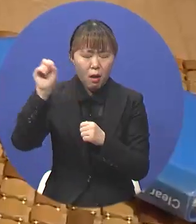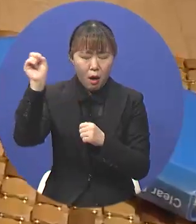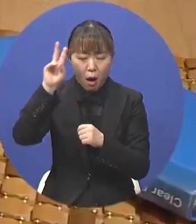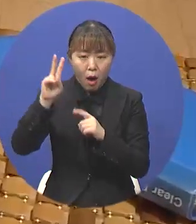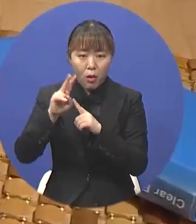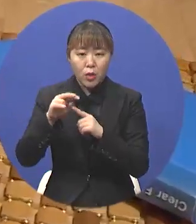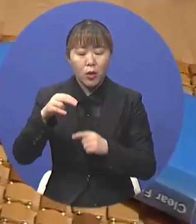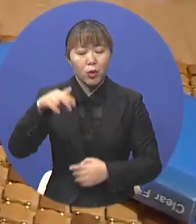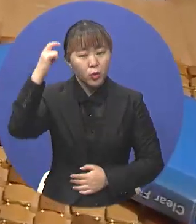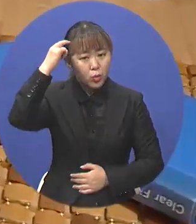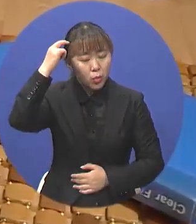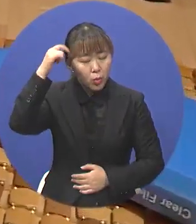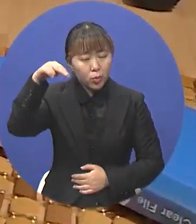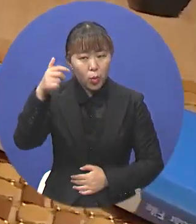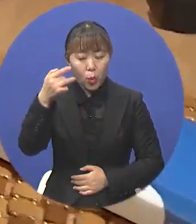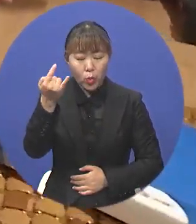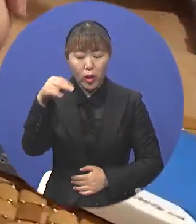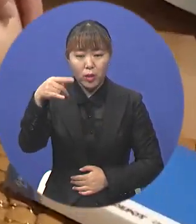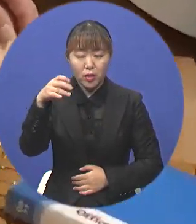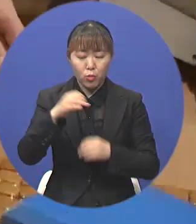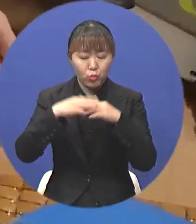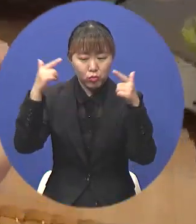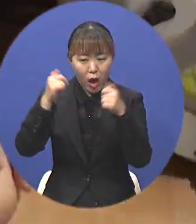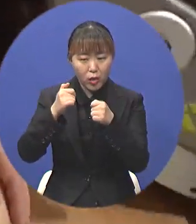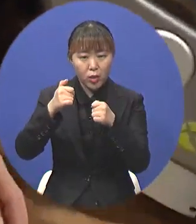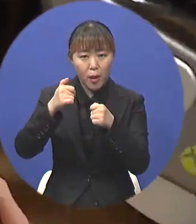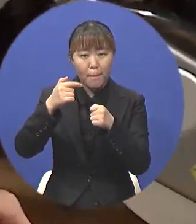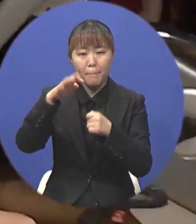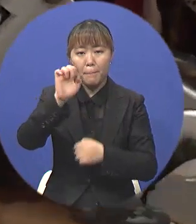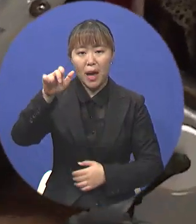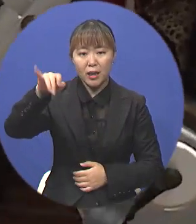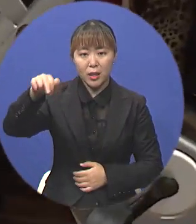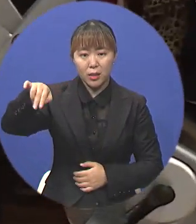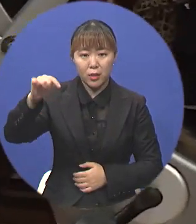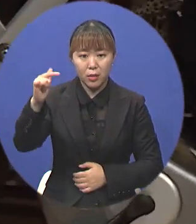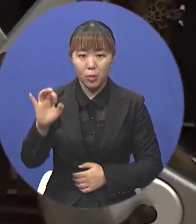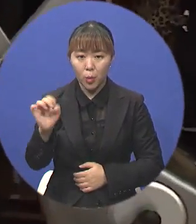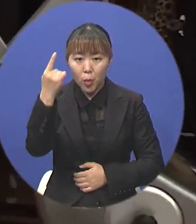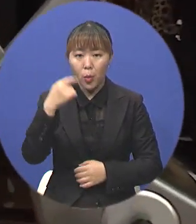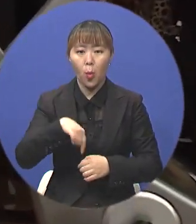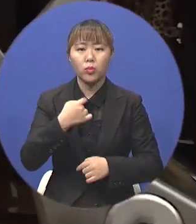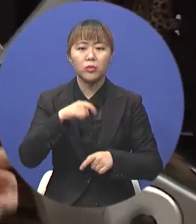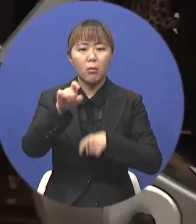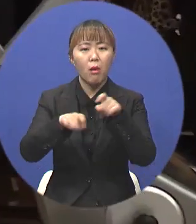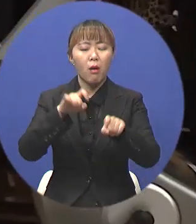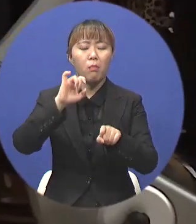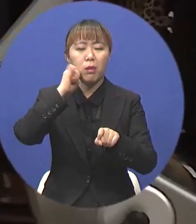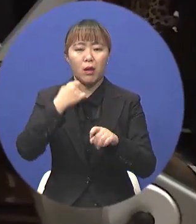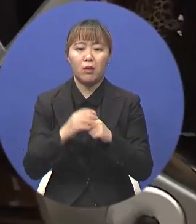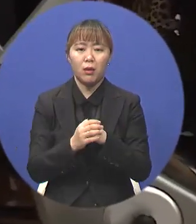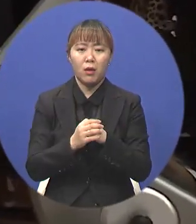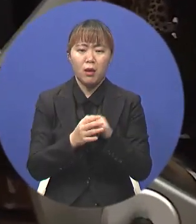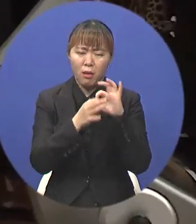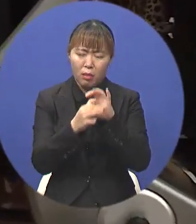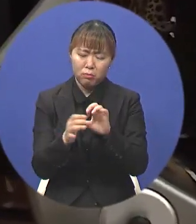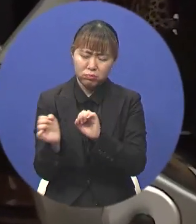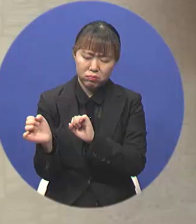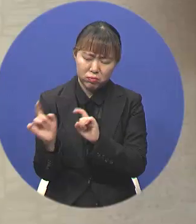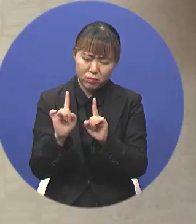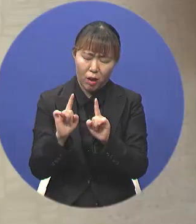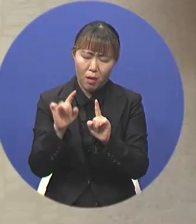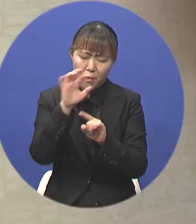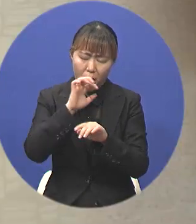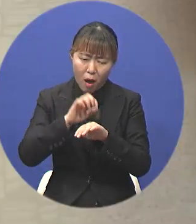찾아온 손해 위축증과 파킨슨병으로 부축 없이 혼자 이동이 어렵습니다. 꾸준한 재활로 병의